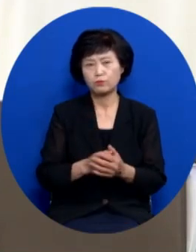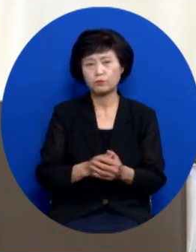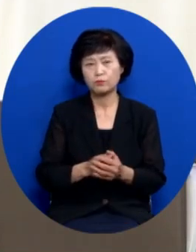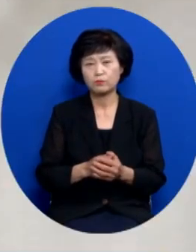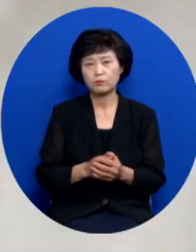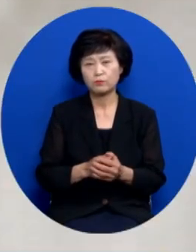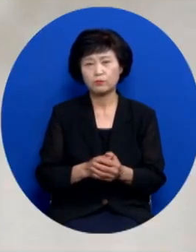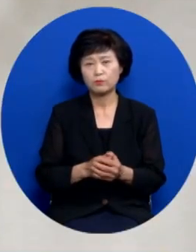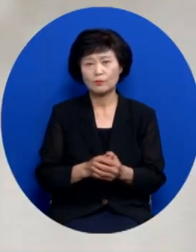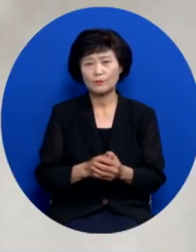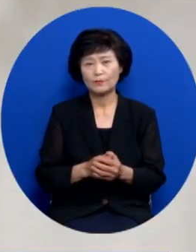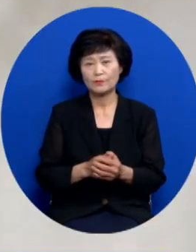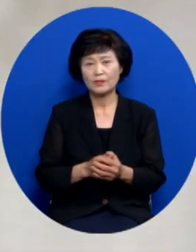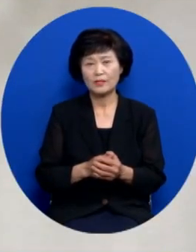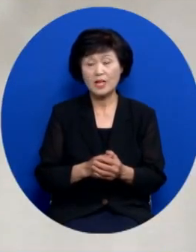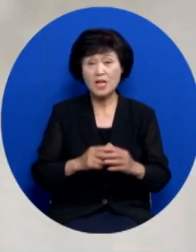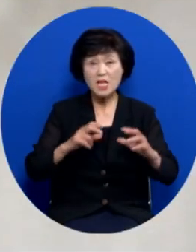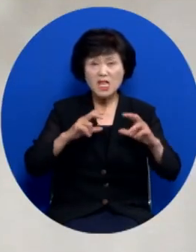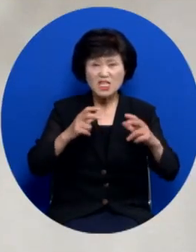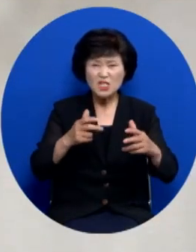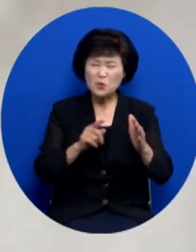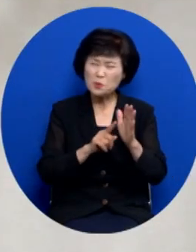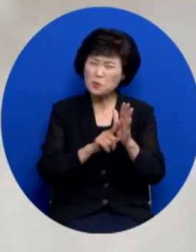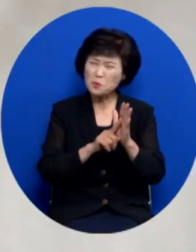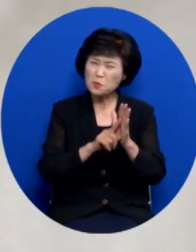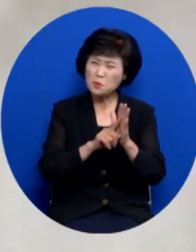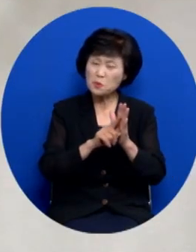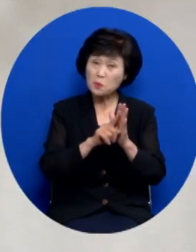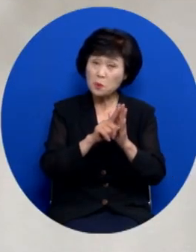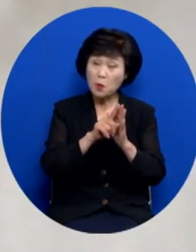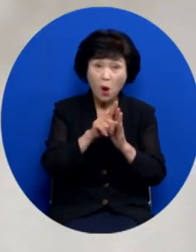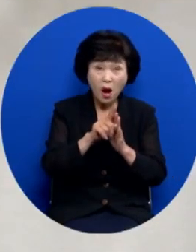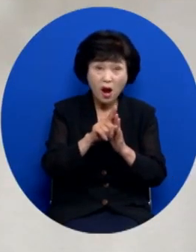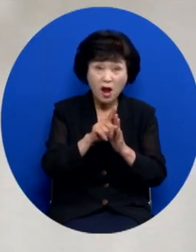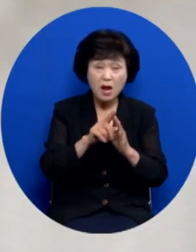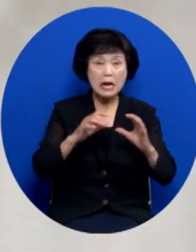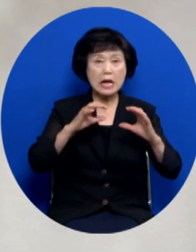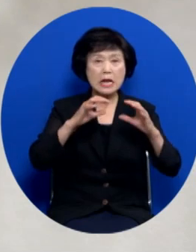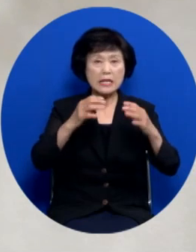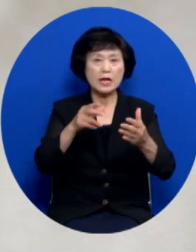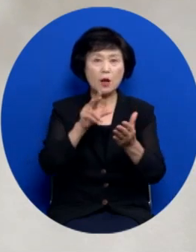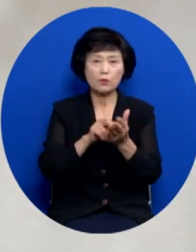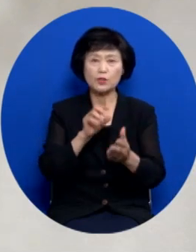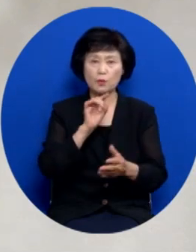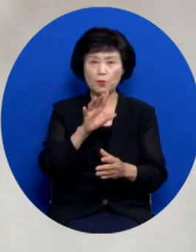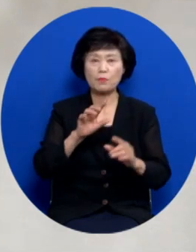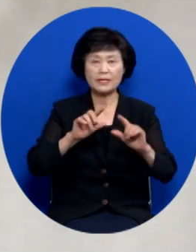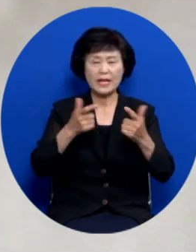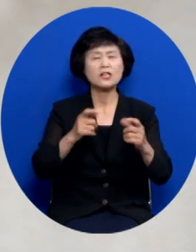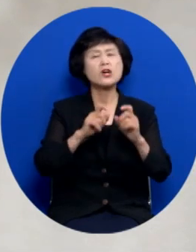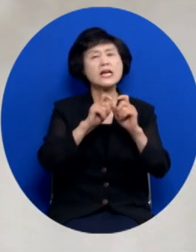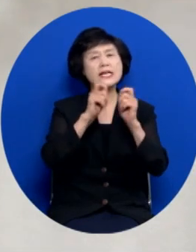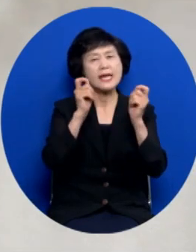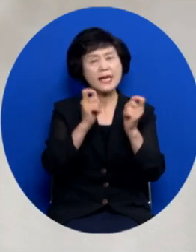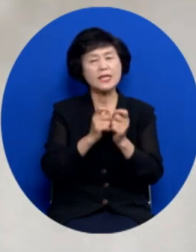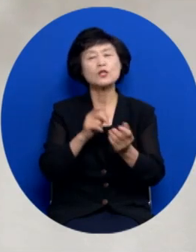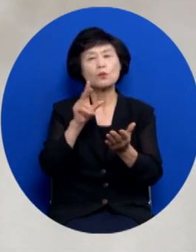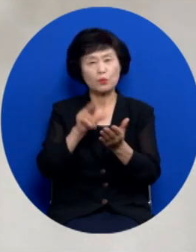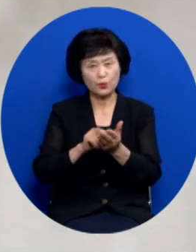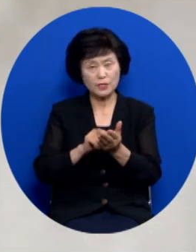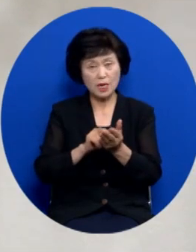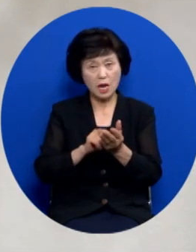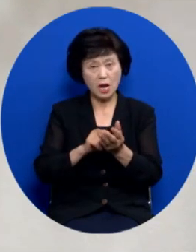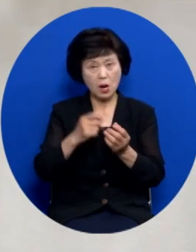어떻게 생각하십니까? 이제 지구 온난화는 이제 국가적인 문제가 아니라 개인의 문제가 되었습니다. 그래서 이 일도 이제 교회가